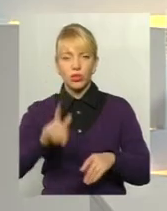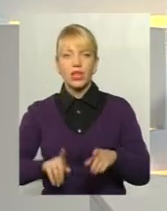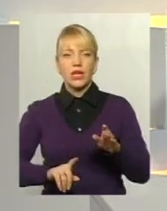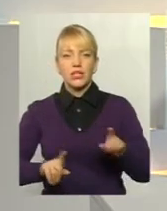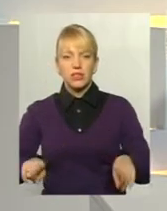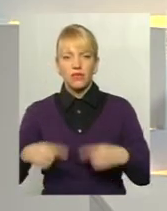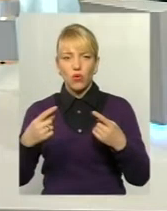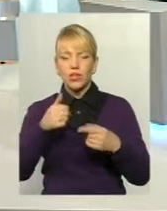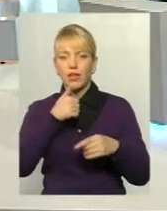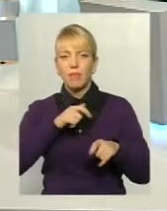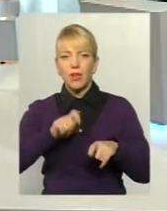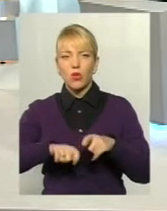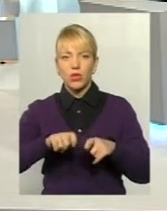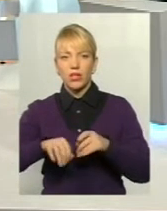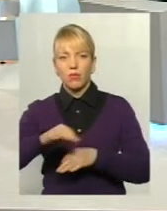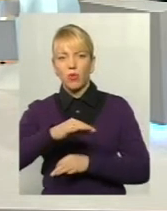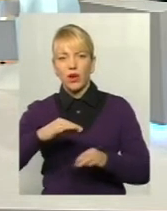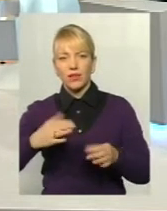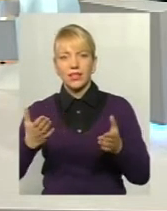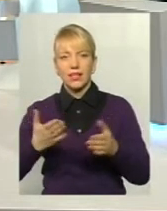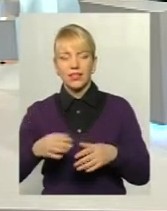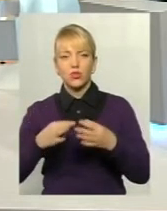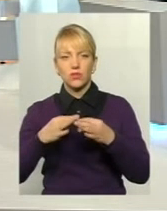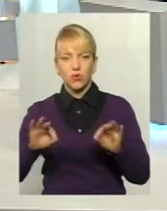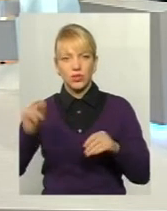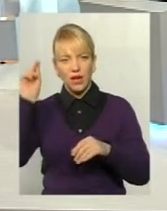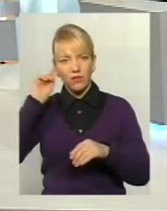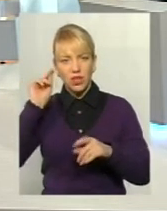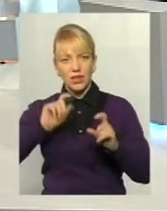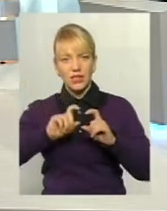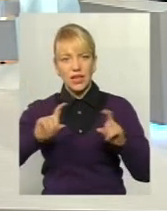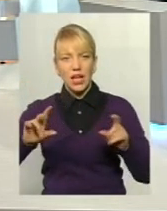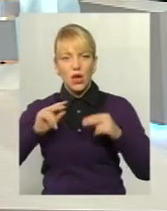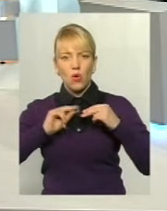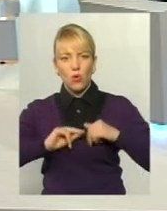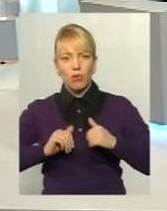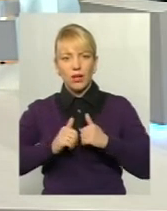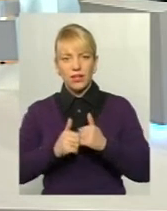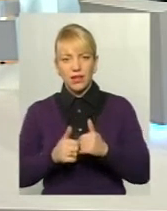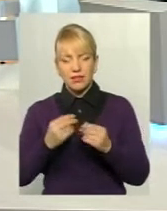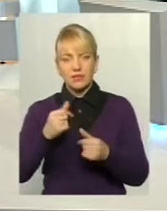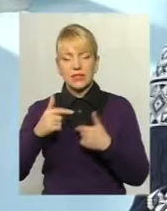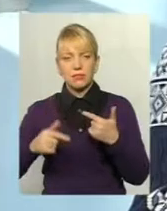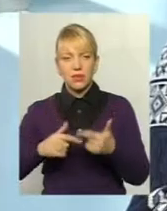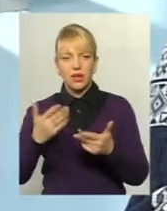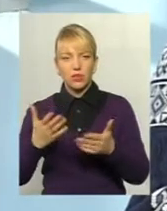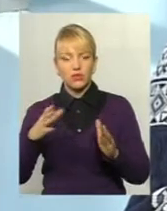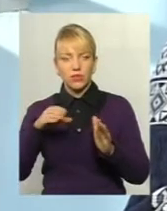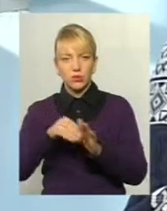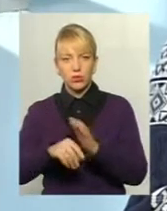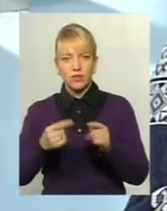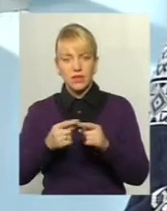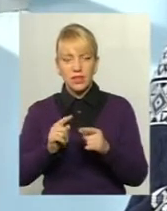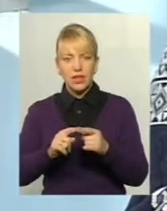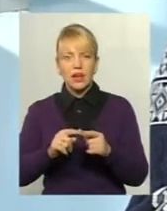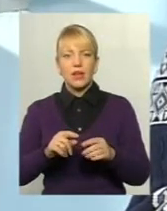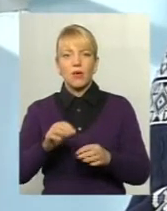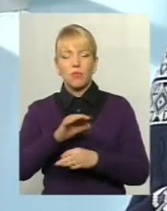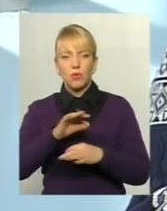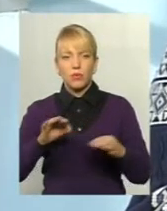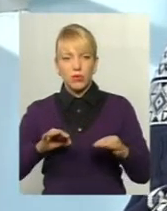проєкт, який дозволить навчальним закладам у партнерстві з бізнесом, якщо вони війдуть в цей пілотний проєкт,